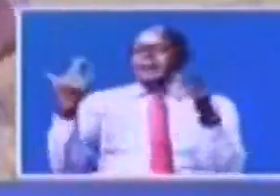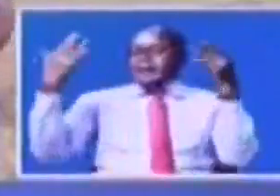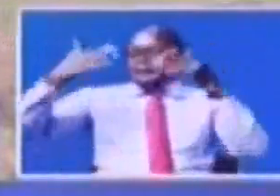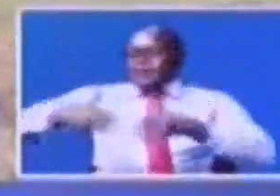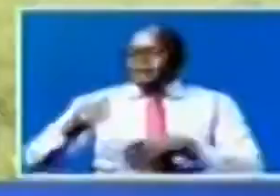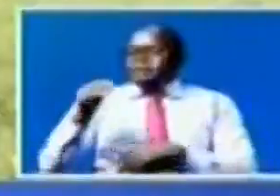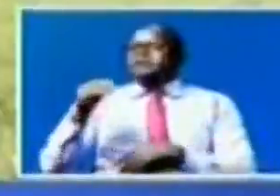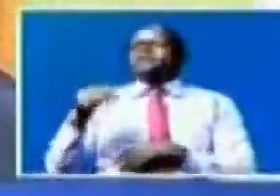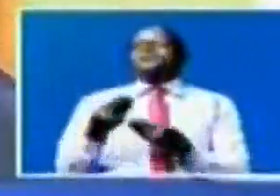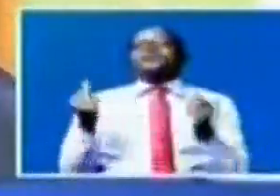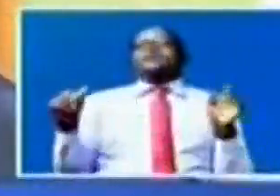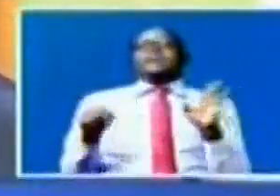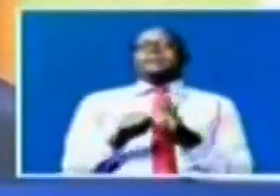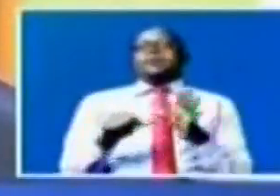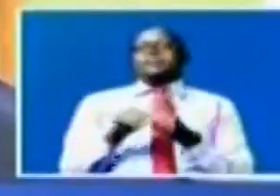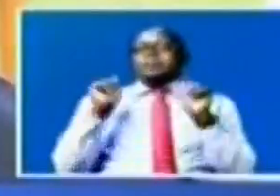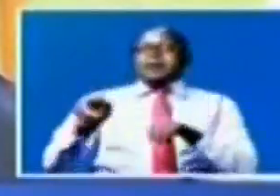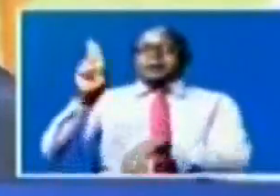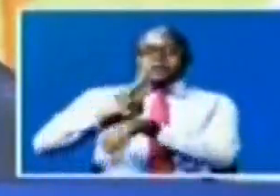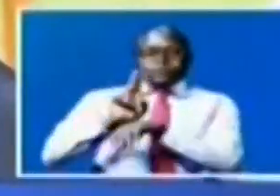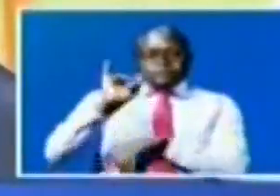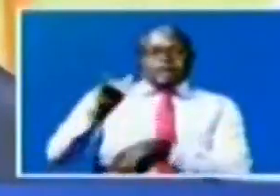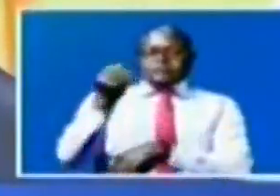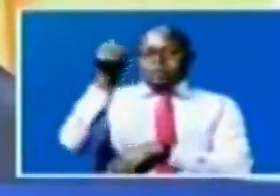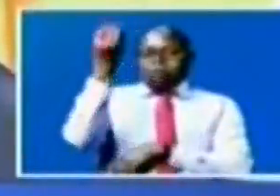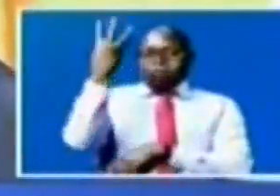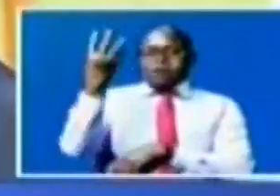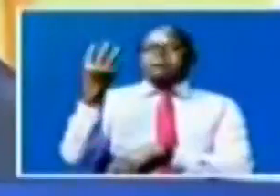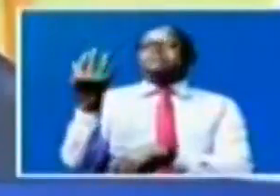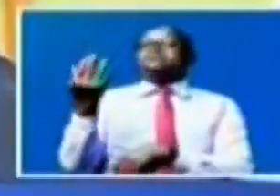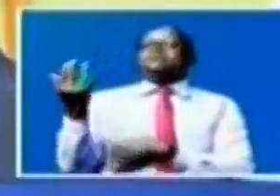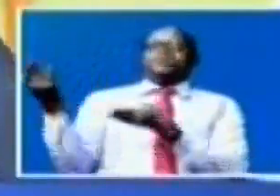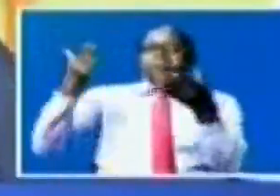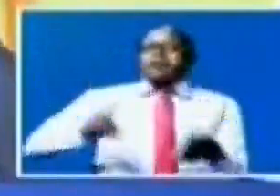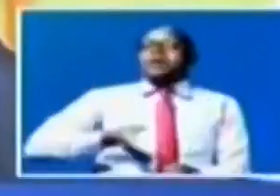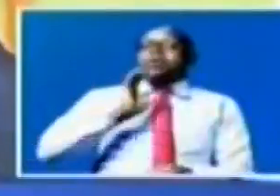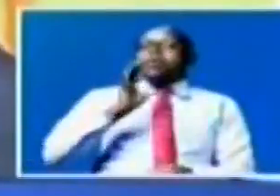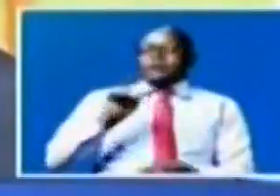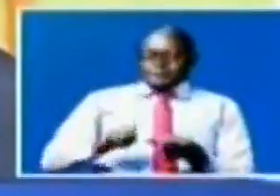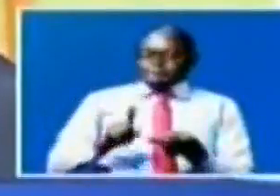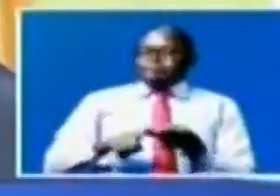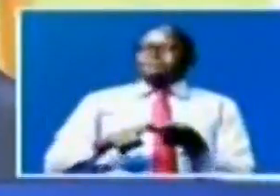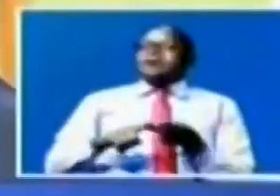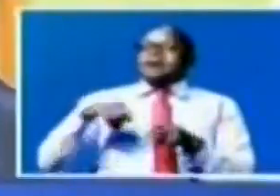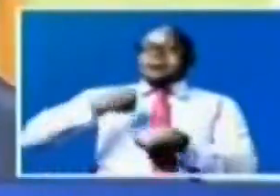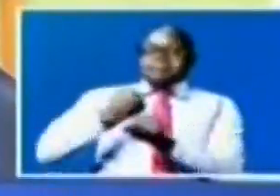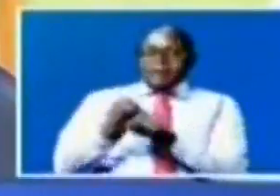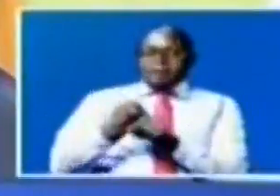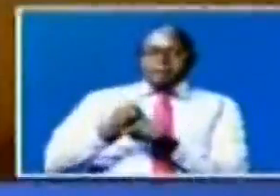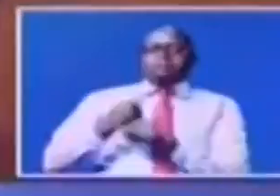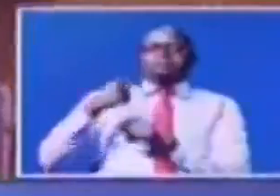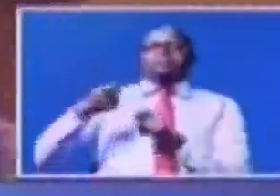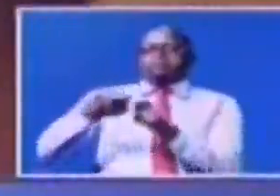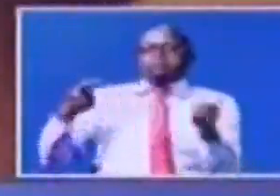ili kutoa mwangaza. Inaweza tumika kama kupump maji. Inaweza kuendesha generator ambayo inaweza